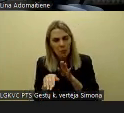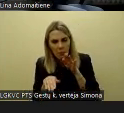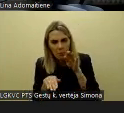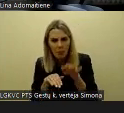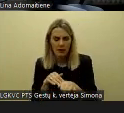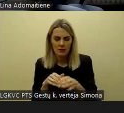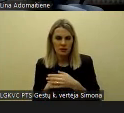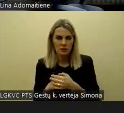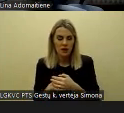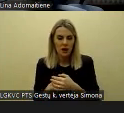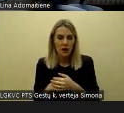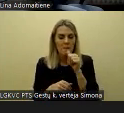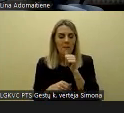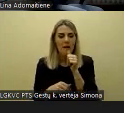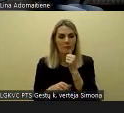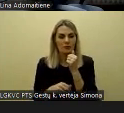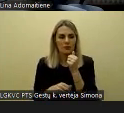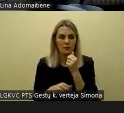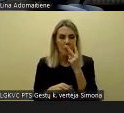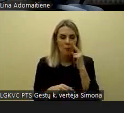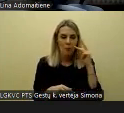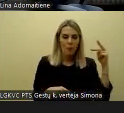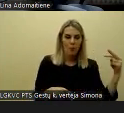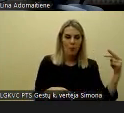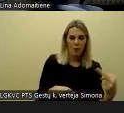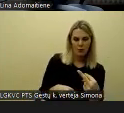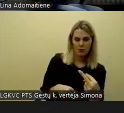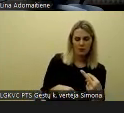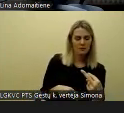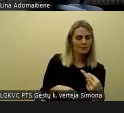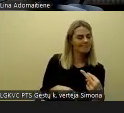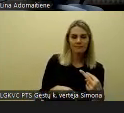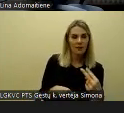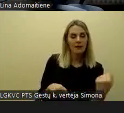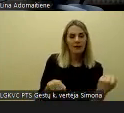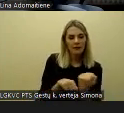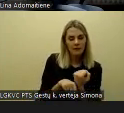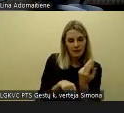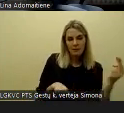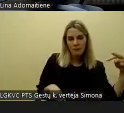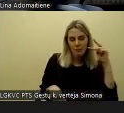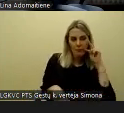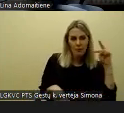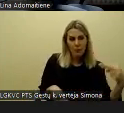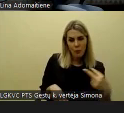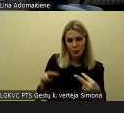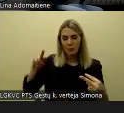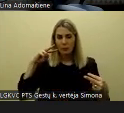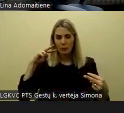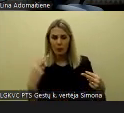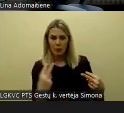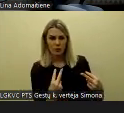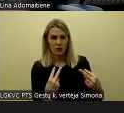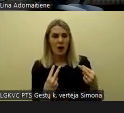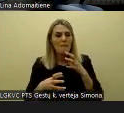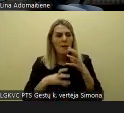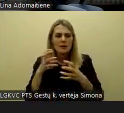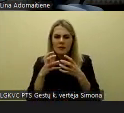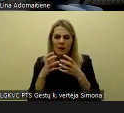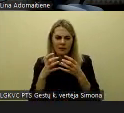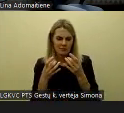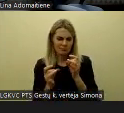vienos pusės ar per vieną kokią tai tyrimo aspektą neišspręs problemas, nes pasaulis per daug įvairiapusiškas, jis per